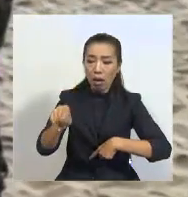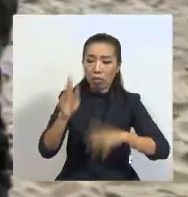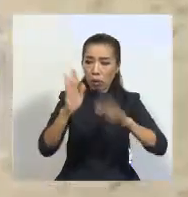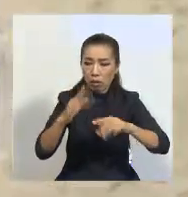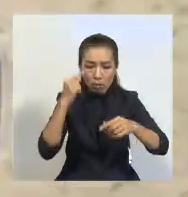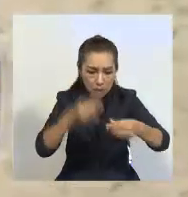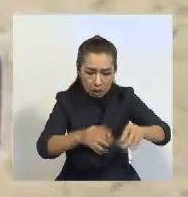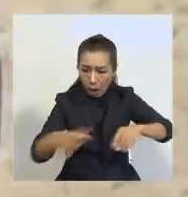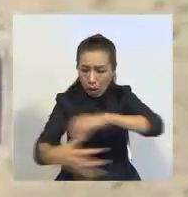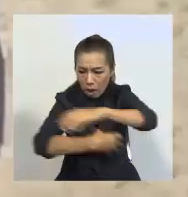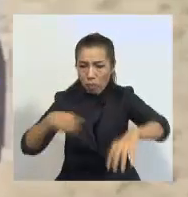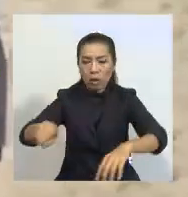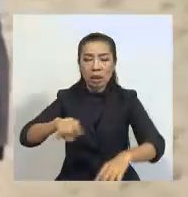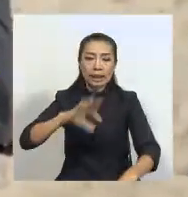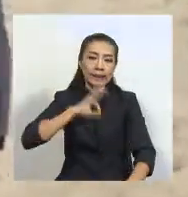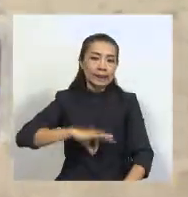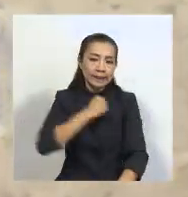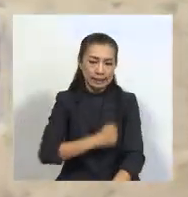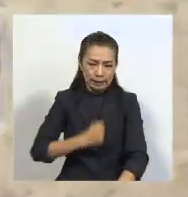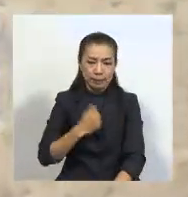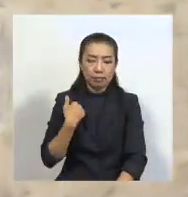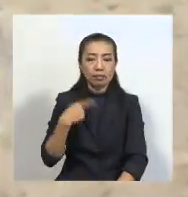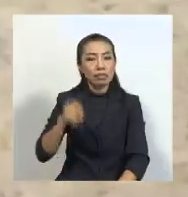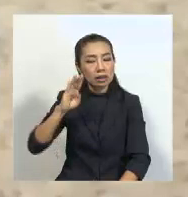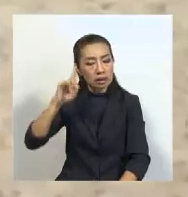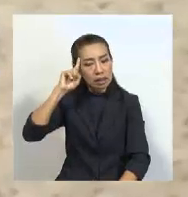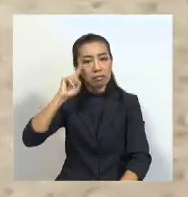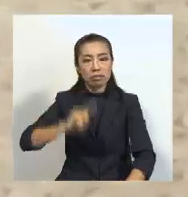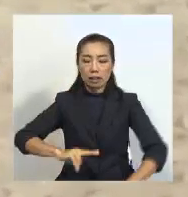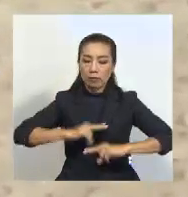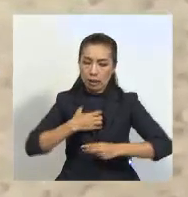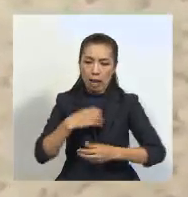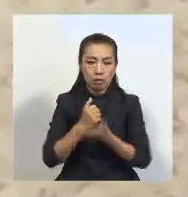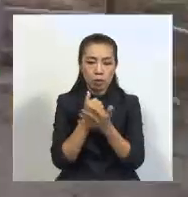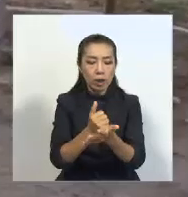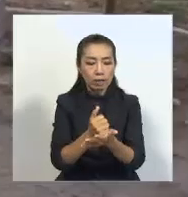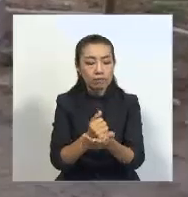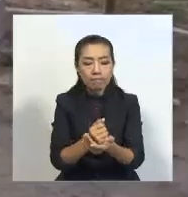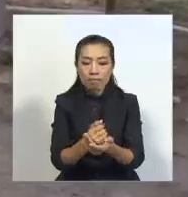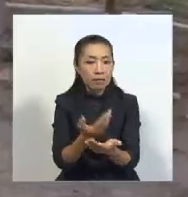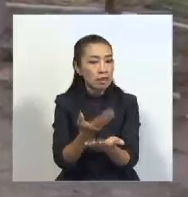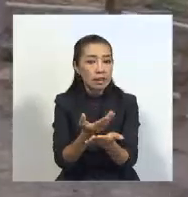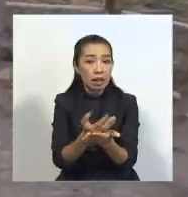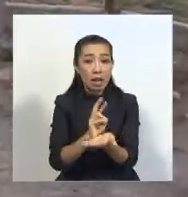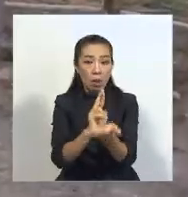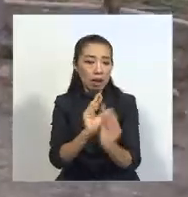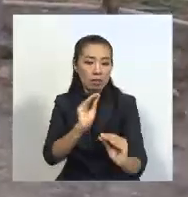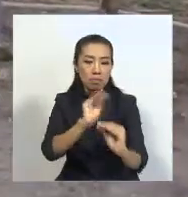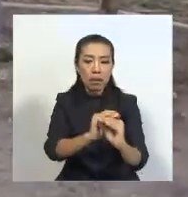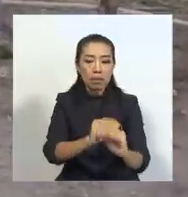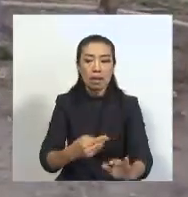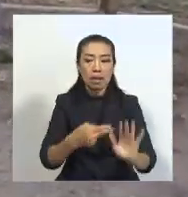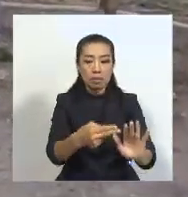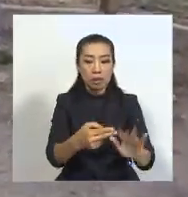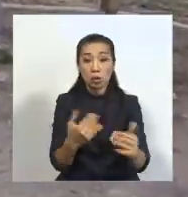ไข่เต่ามาเฟืองไปก็รู้สึกเสียใจแล้วก็อยากจะมีส่วนร่วมในการอนุรักษ์จึงสนับสนุนเงินรางวัลนำจับอีก 50,000 บาท